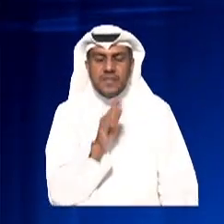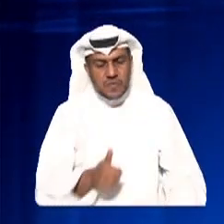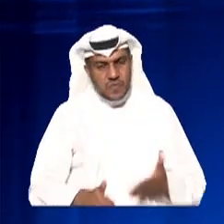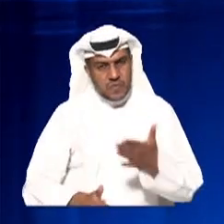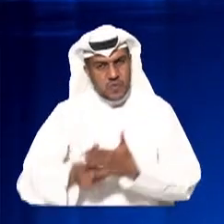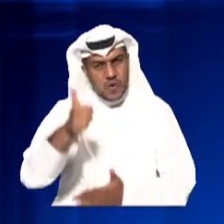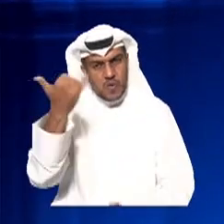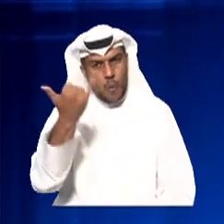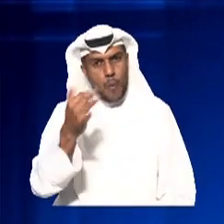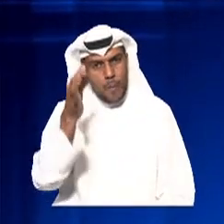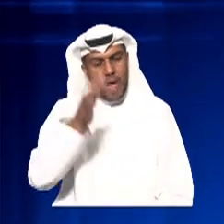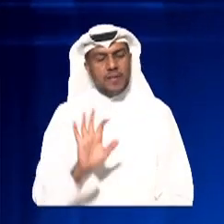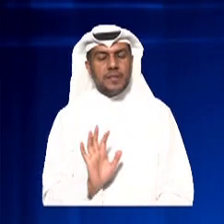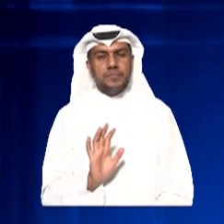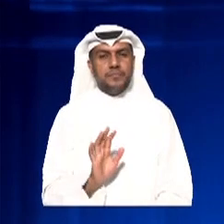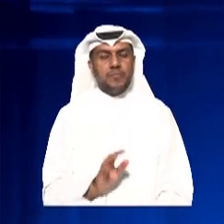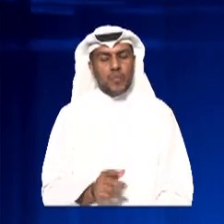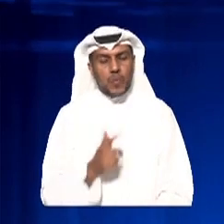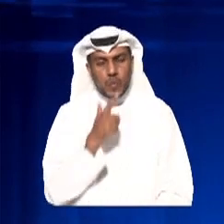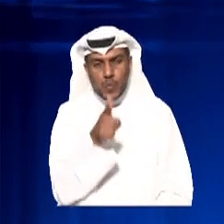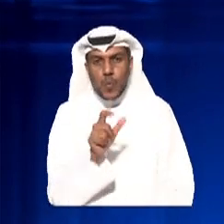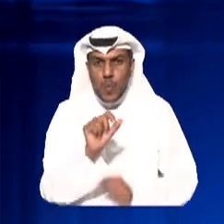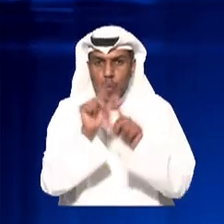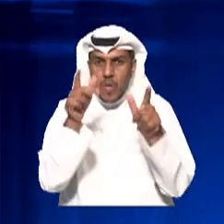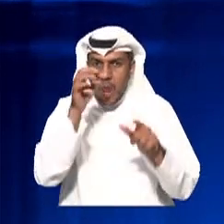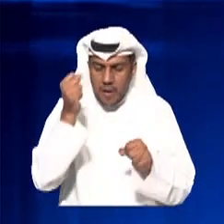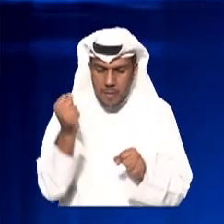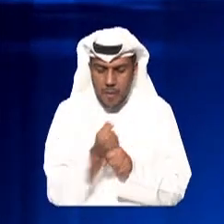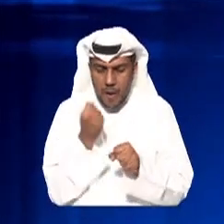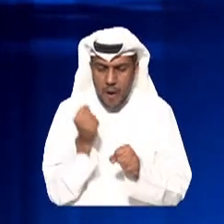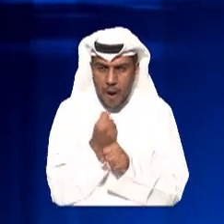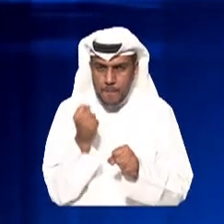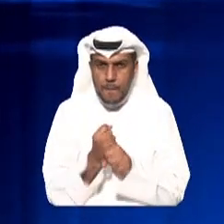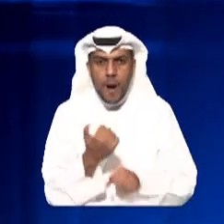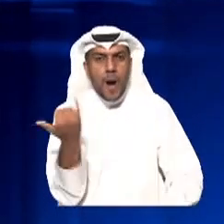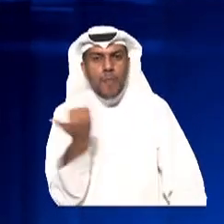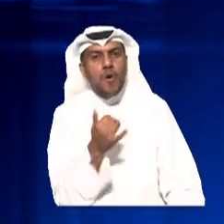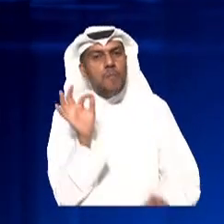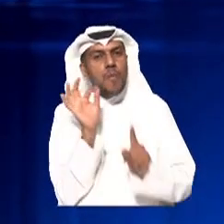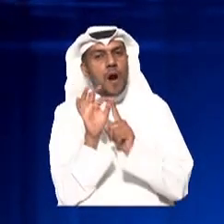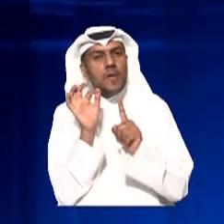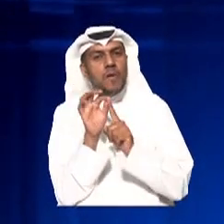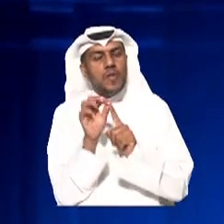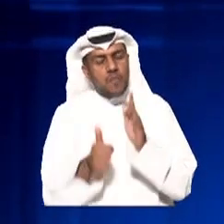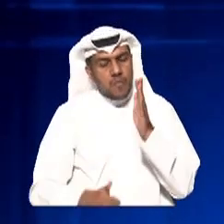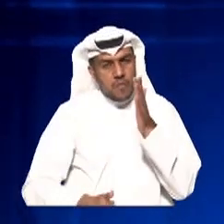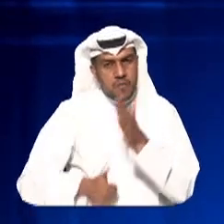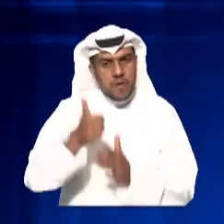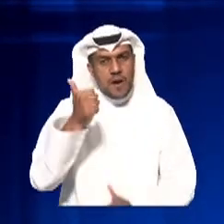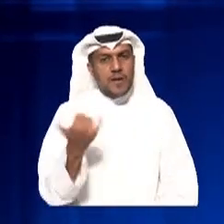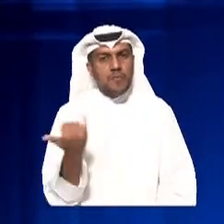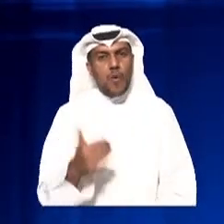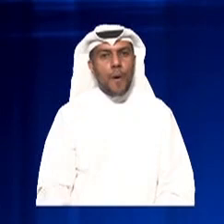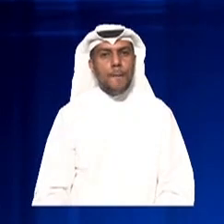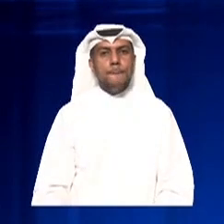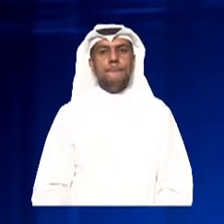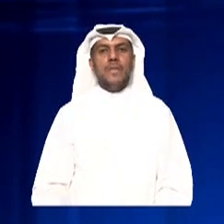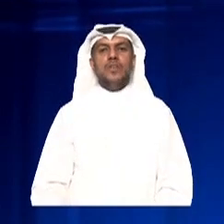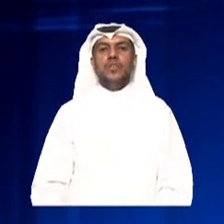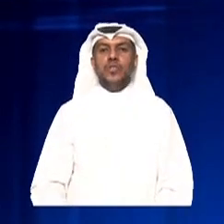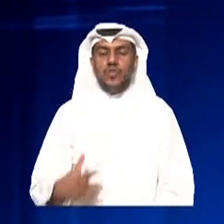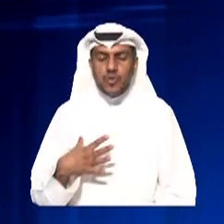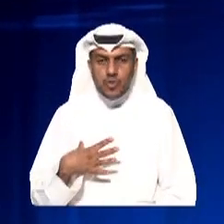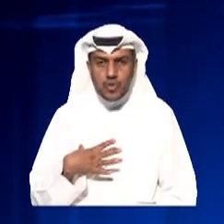الوطنية، موضحا أن العمل والمتابعة يأتيان بتوجيهات من سمو الشيخ صباح الخالد الحمد